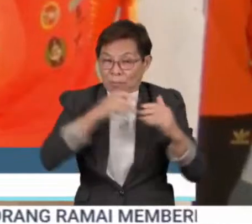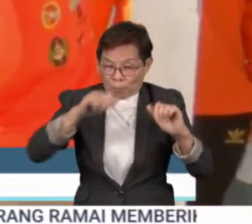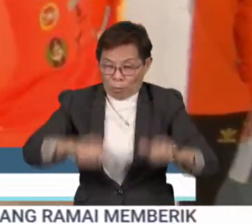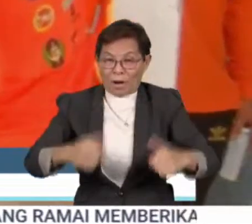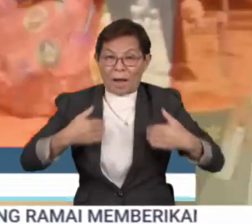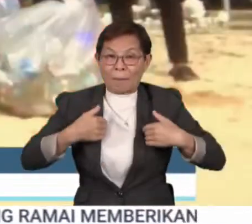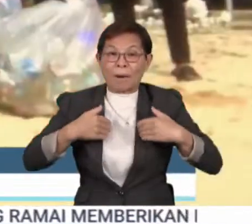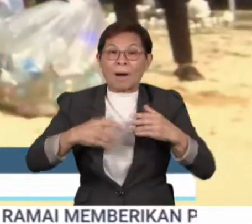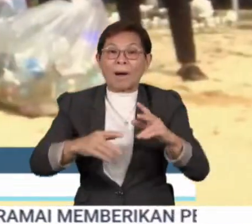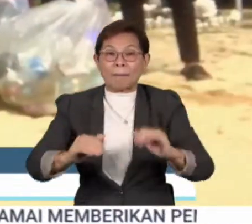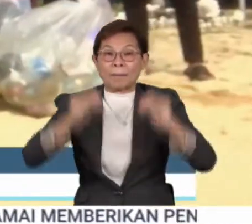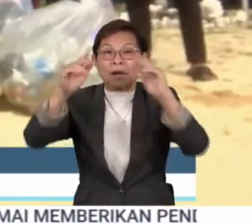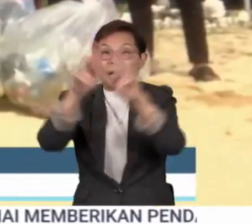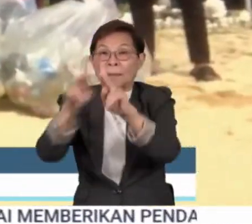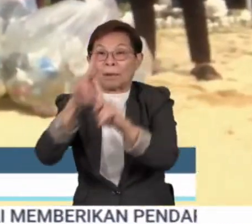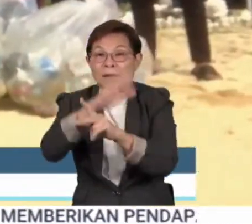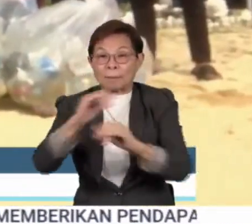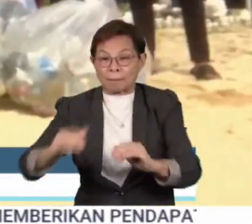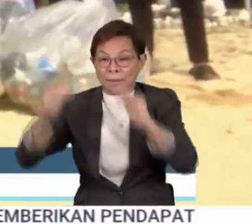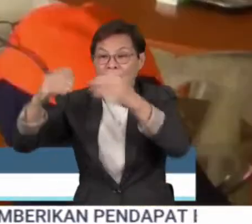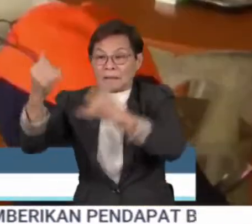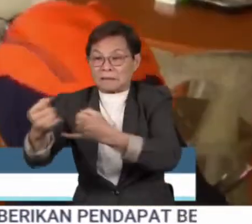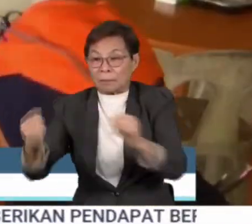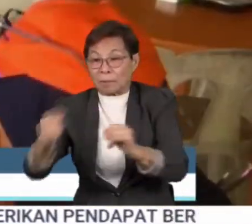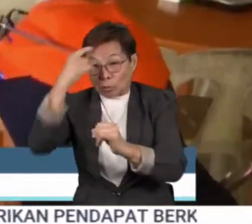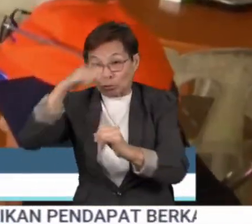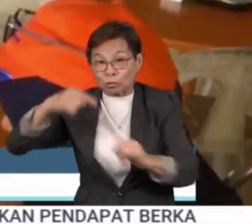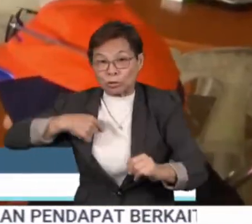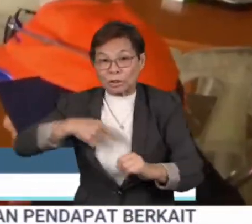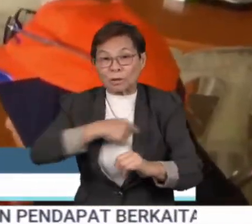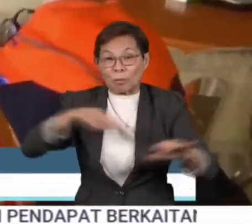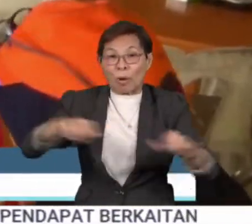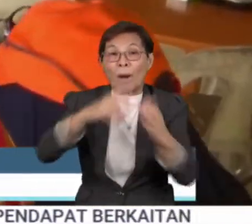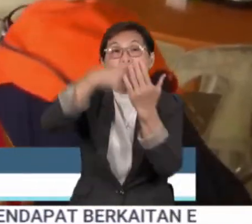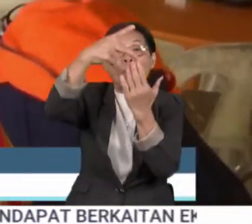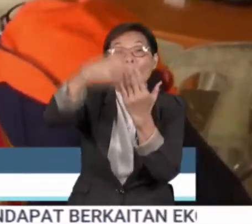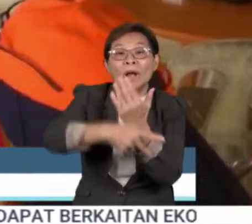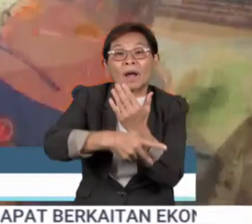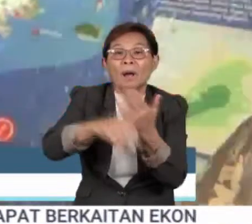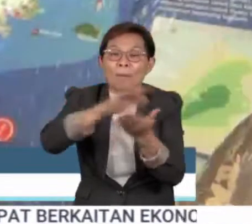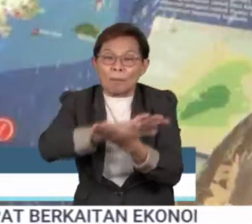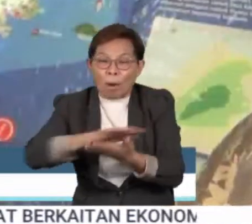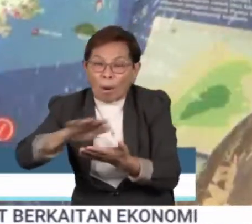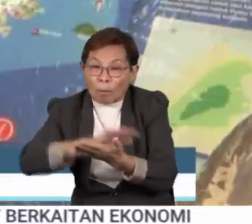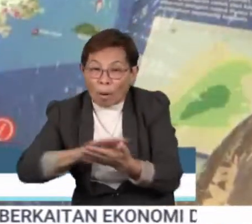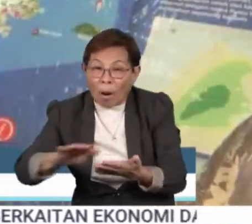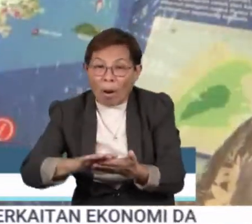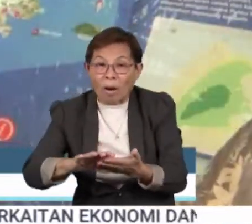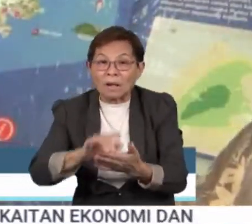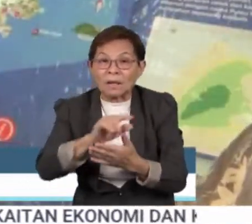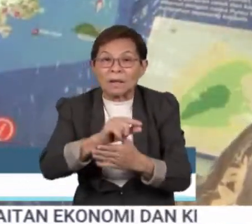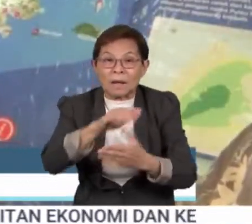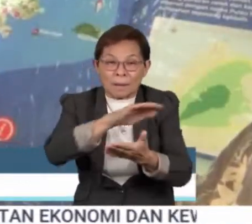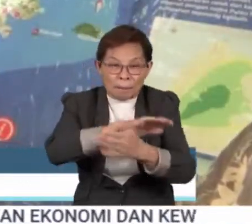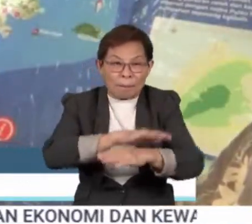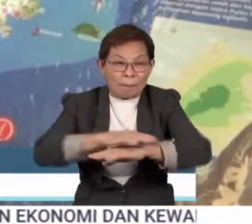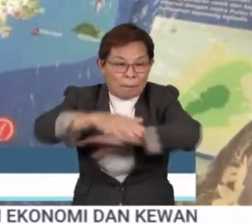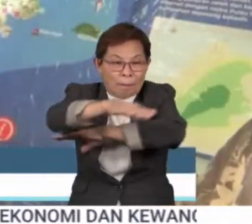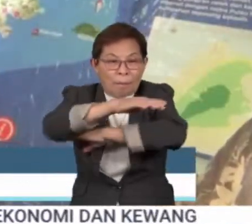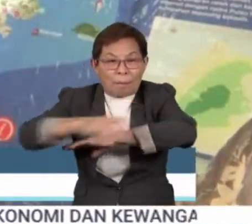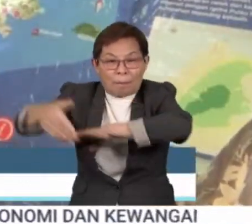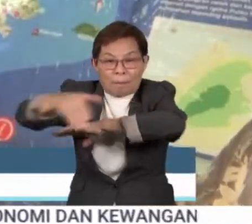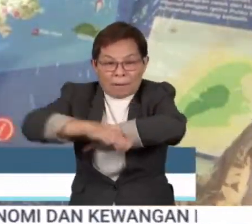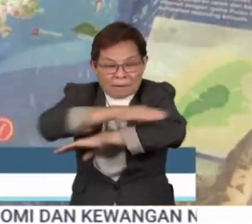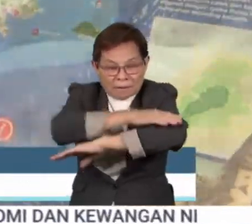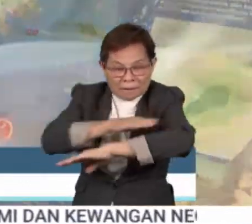peringkat perkampungan ataupun peringkat jabatan lah, untuk kita buat satu program kebersihan pesisir pantai sempena